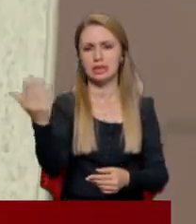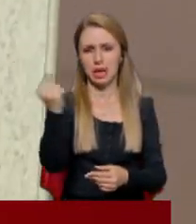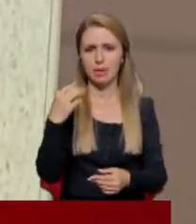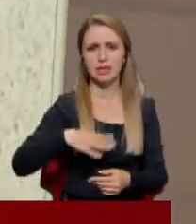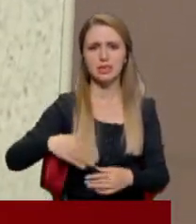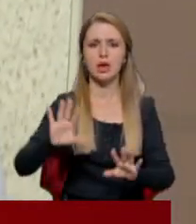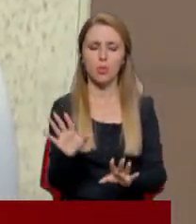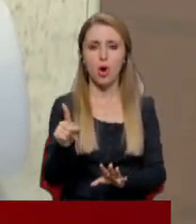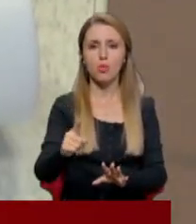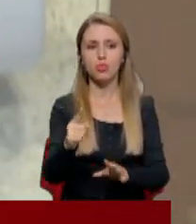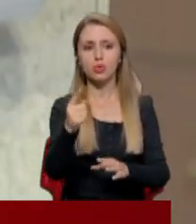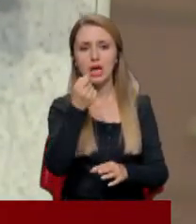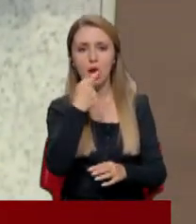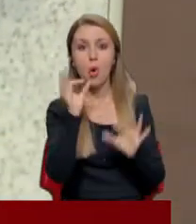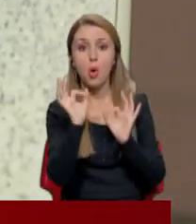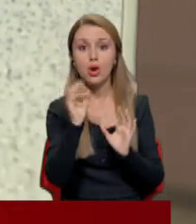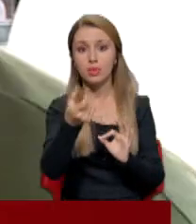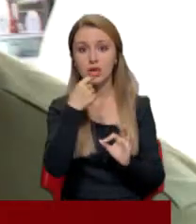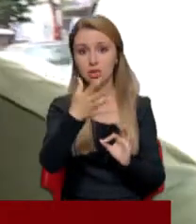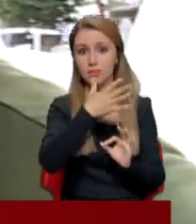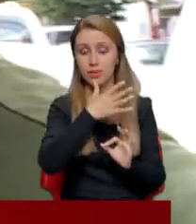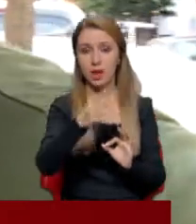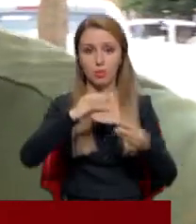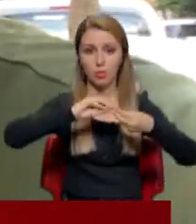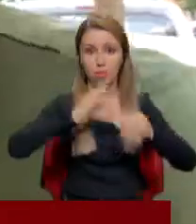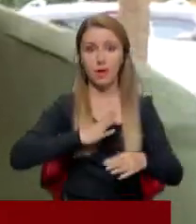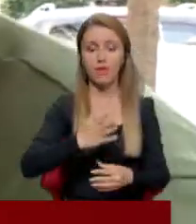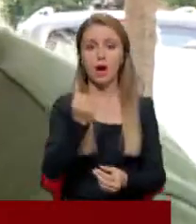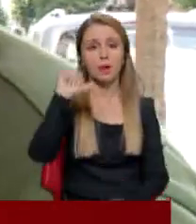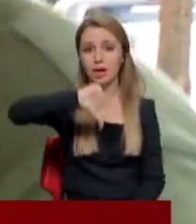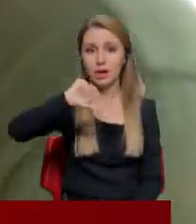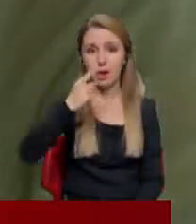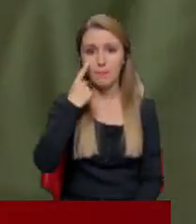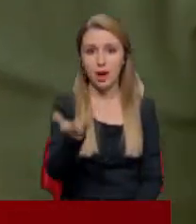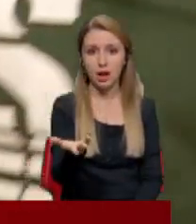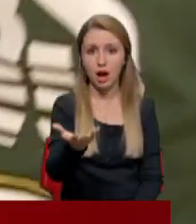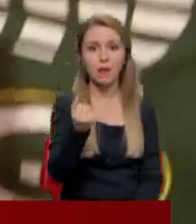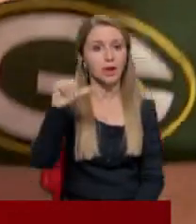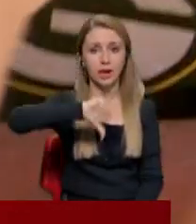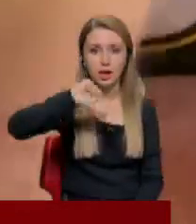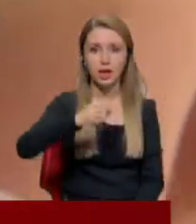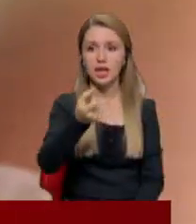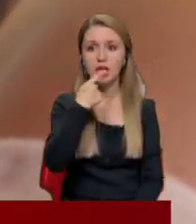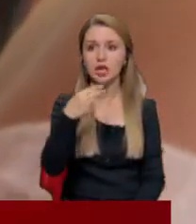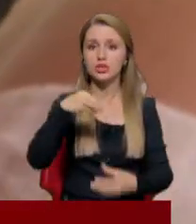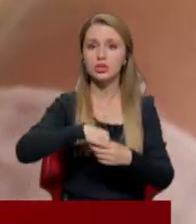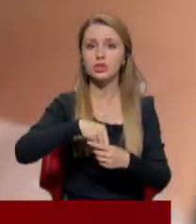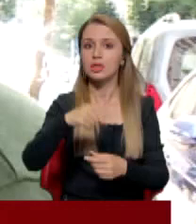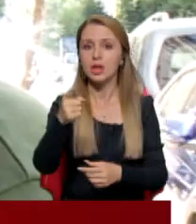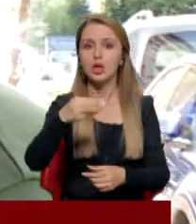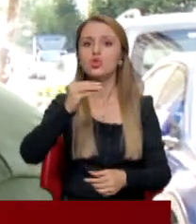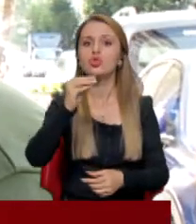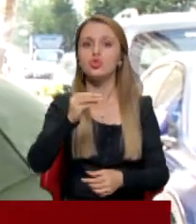hayati ilaçların tedarikinde bile sorun yaşanıyor. İlaç alamaz duruma geldik. Baksana alamıyoruz. Ne ilacı almaya geldin? Çocuk